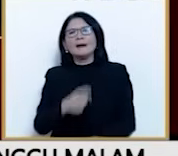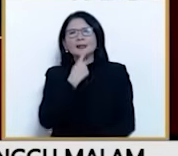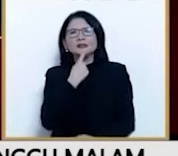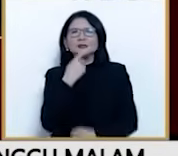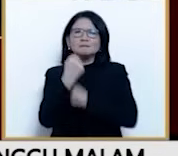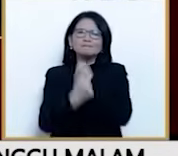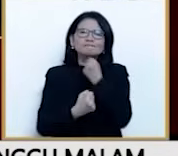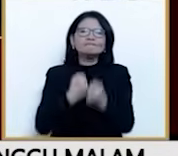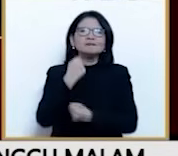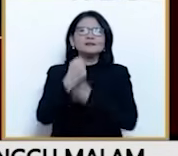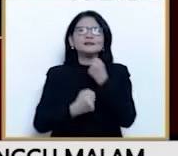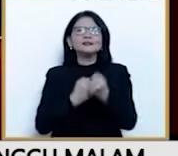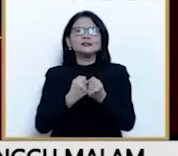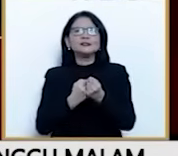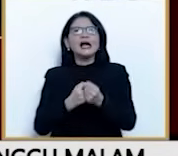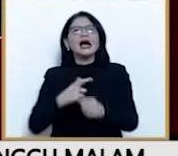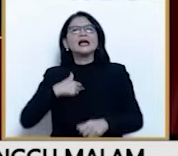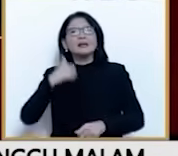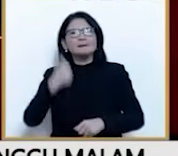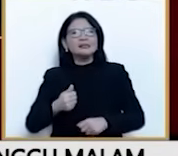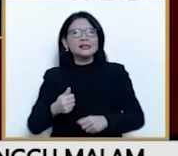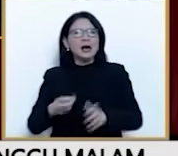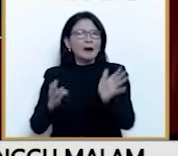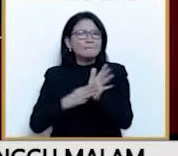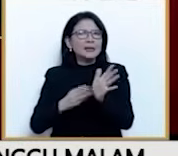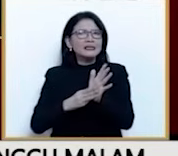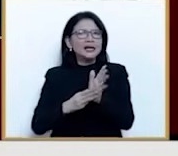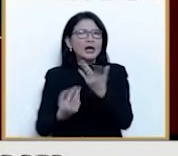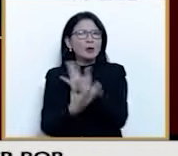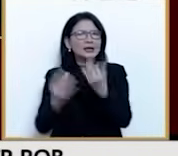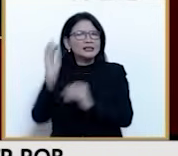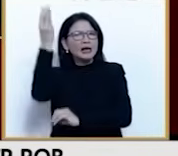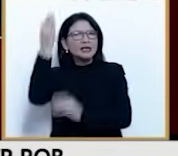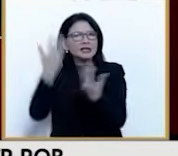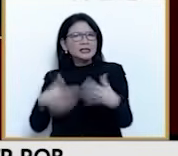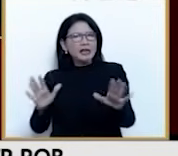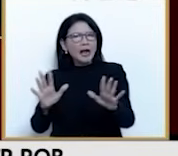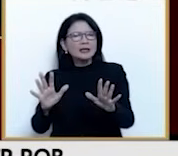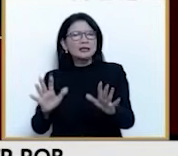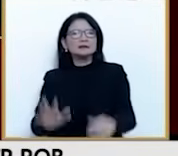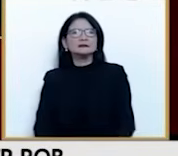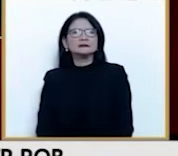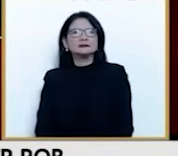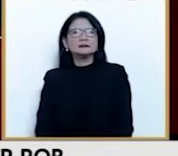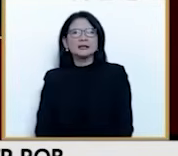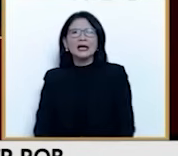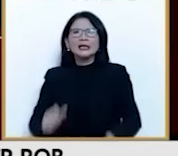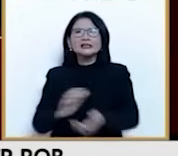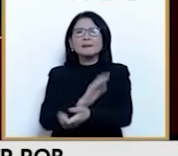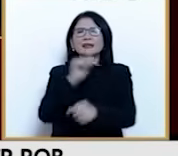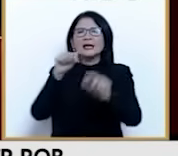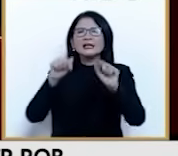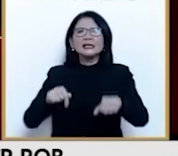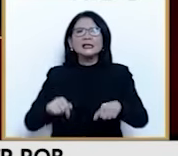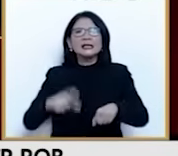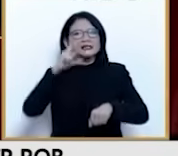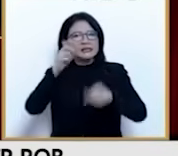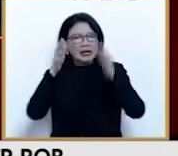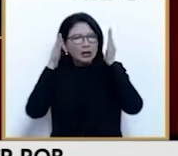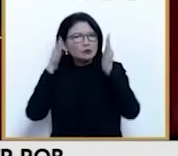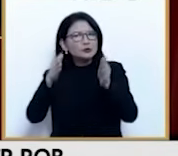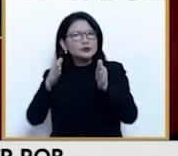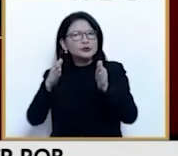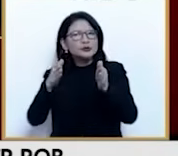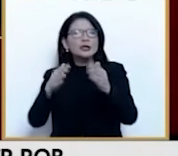dan jatuh cinta agar bisa menyelesaikan persoalan warga Jakarta. Dalam kesempatan ini, secara khusus